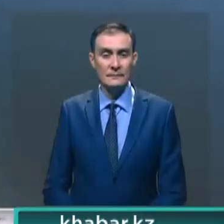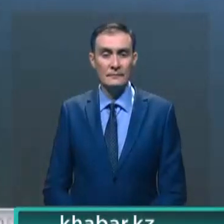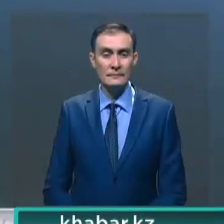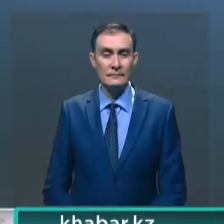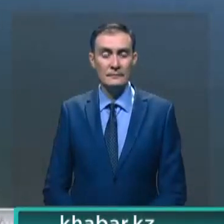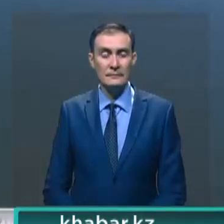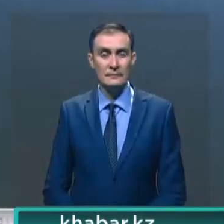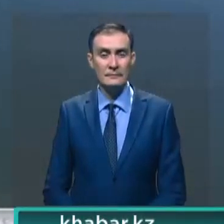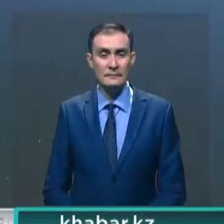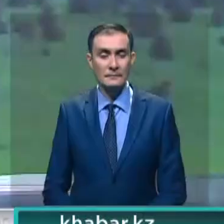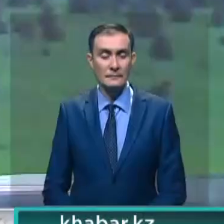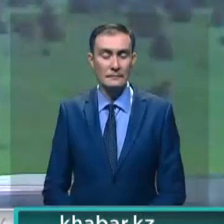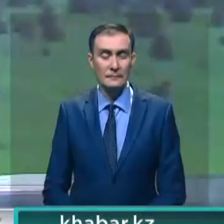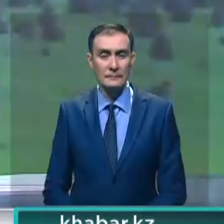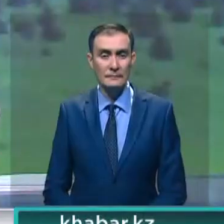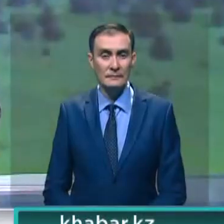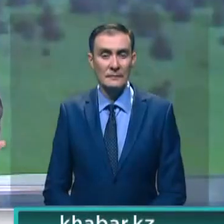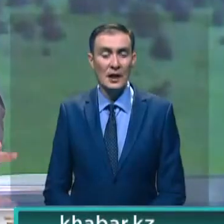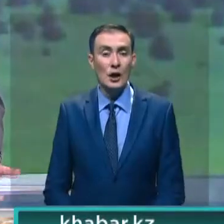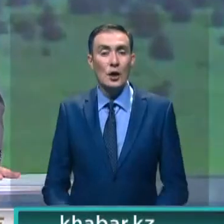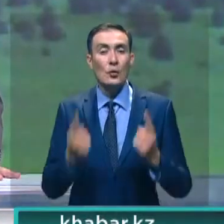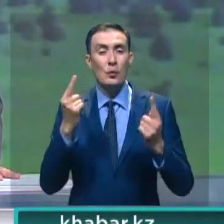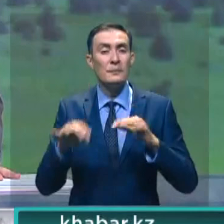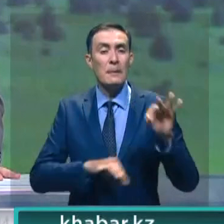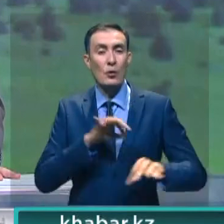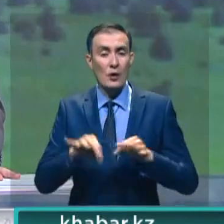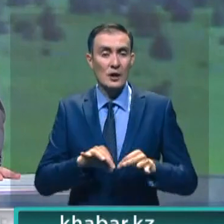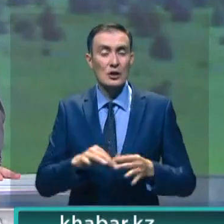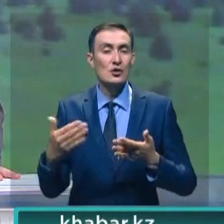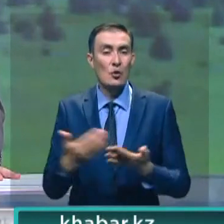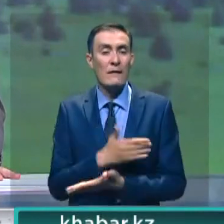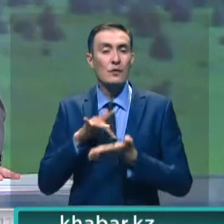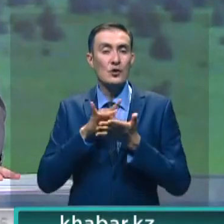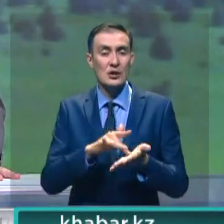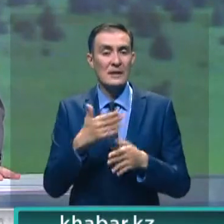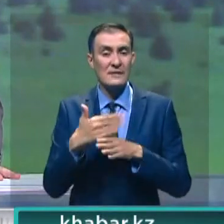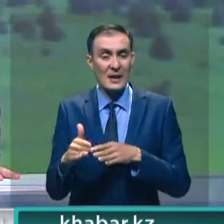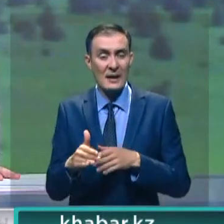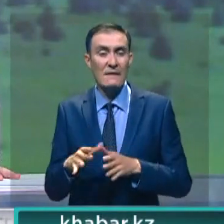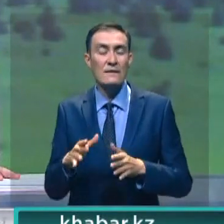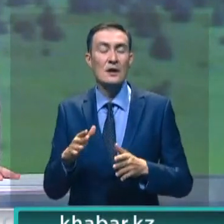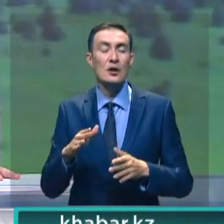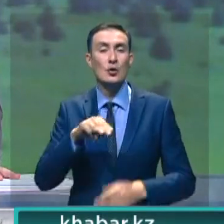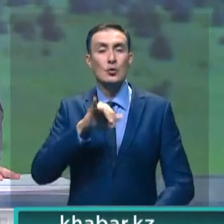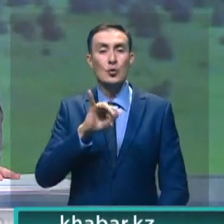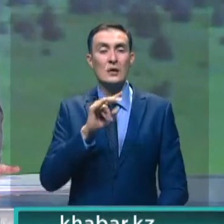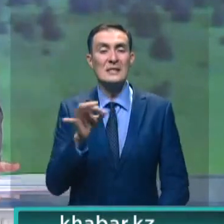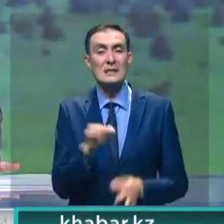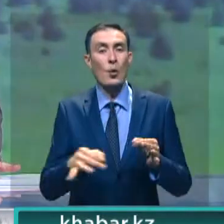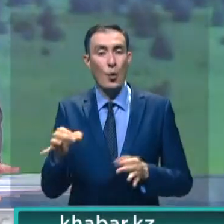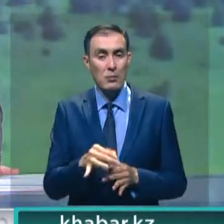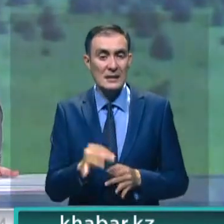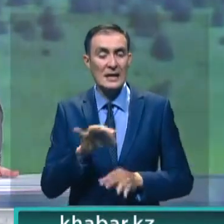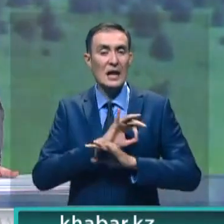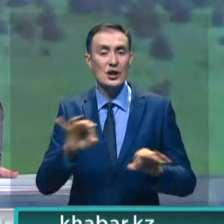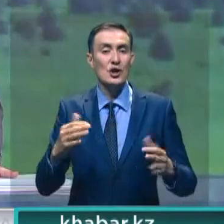область. Итоги дня. Очередной амбициозный проект, и снова туристический, воплощают в жизнь в Туркестанской области. И